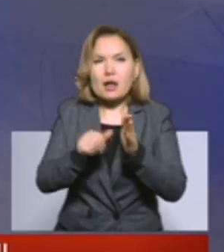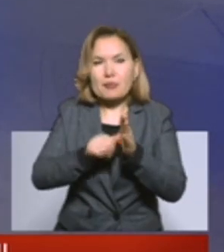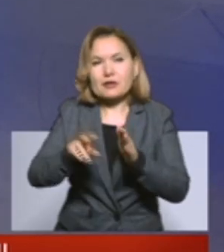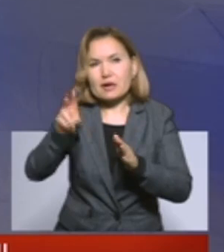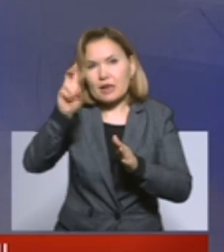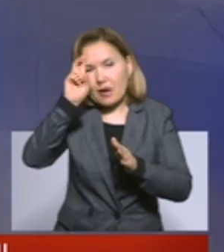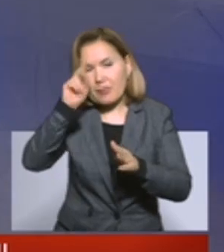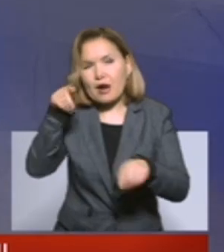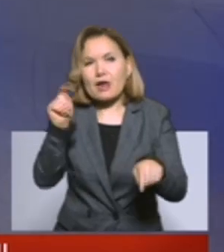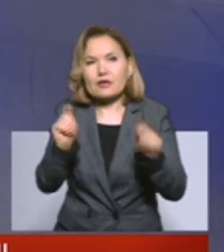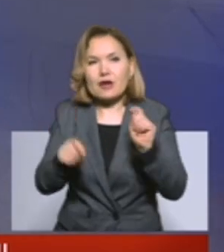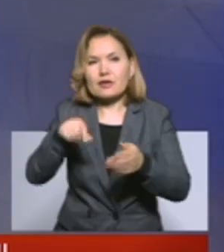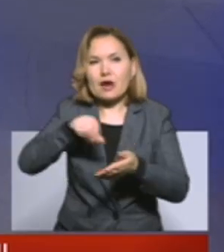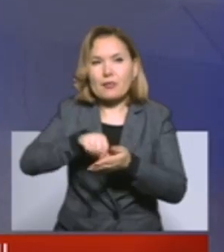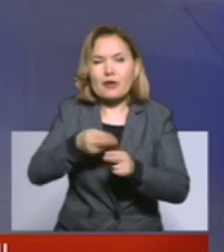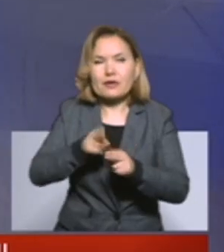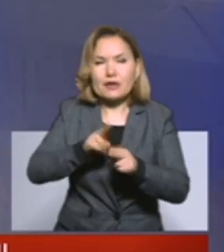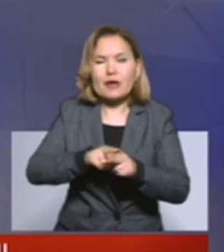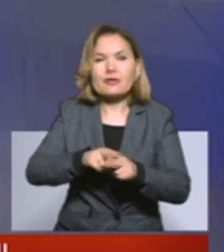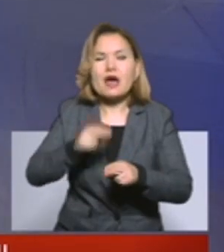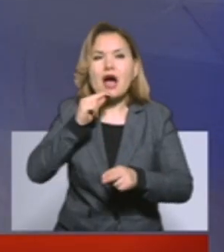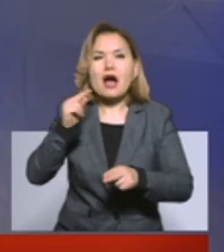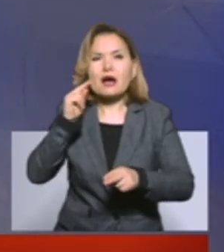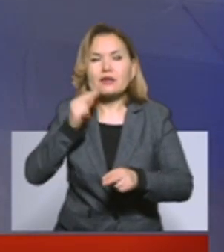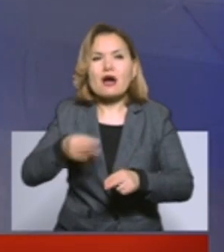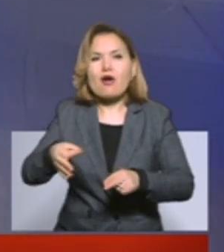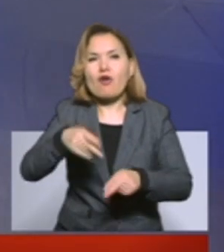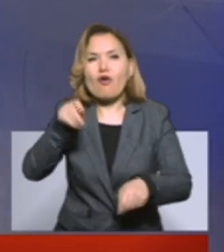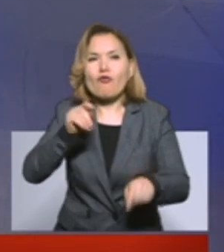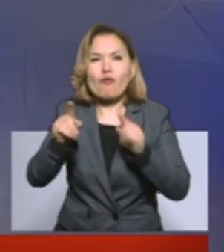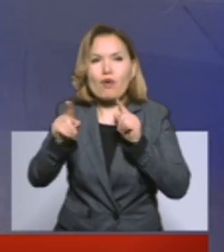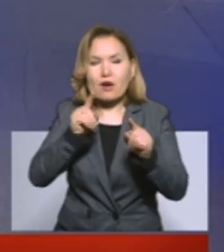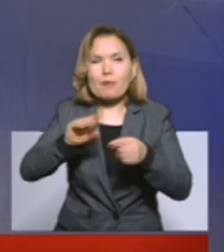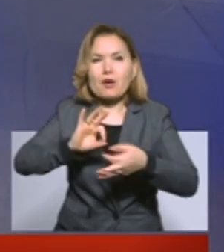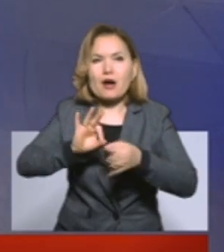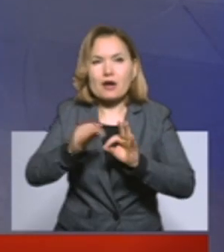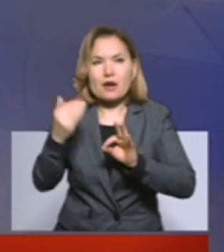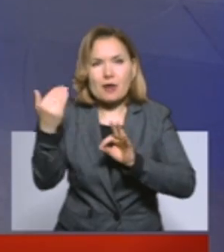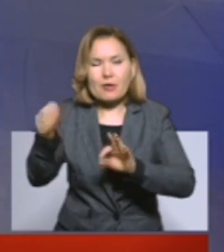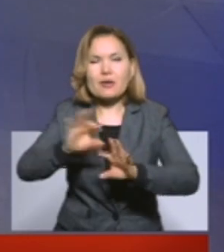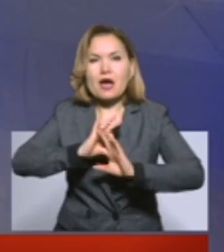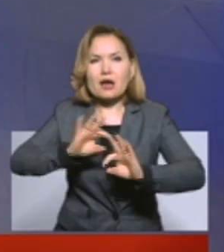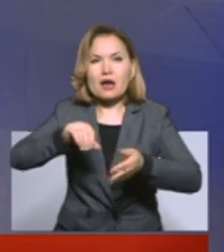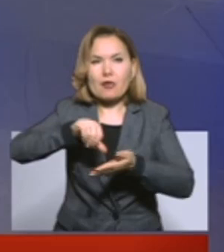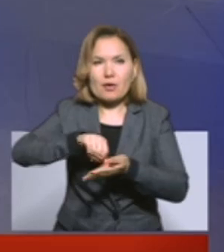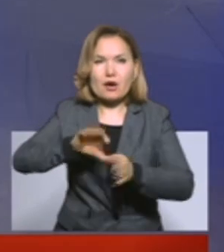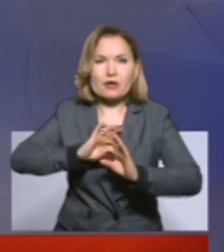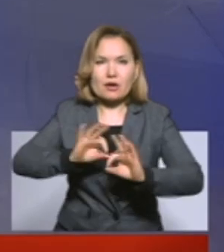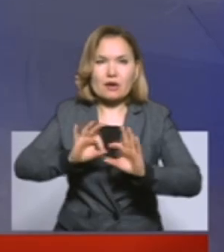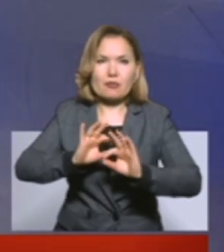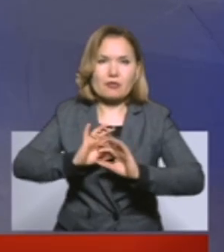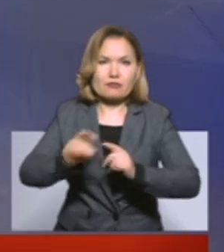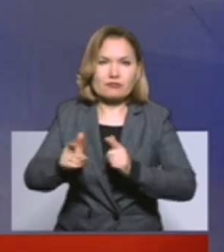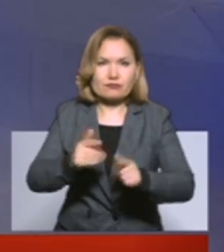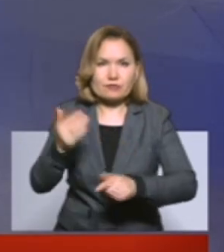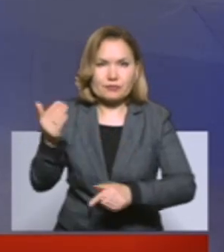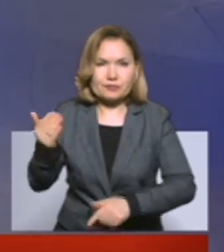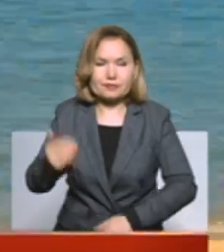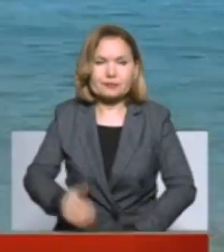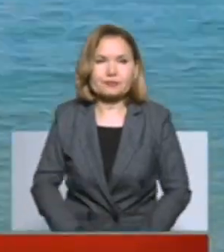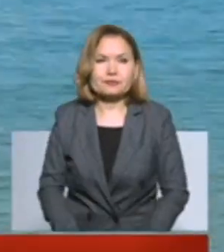аса елдің өкілі қатысып жатқан Хайнань аралындағы форумнан әріптесім Шерхан Жамбулы жалғайды.